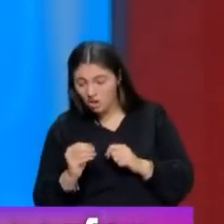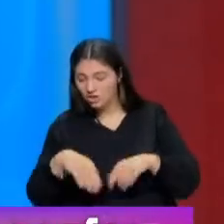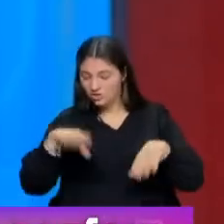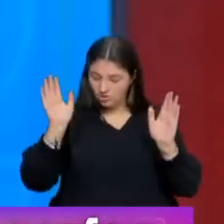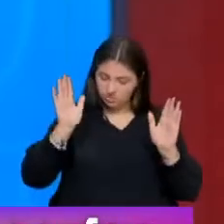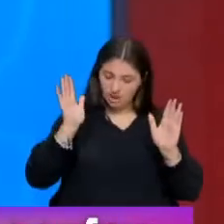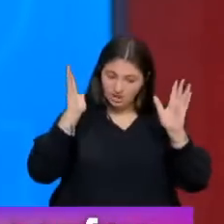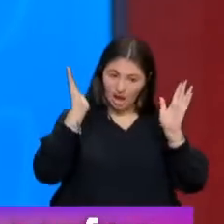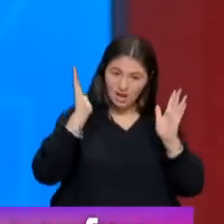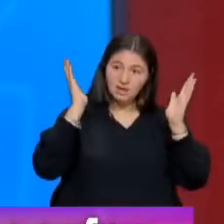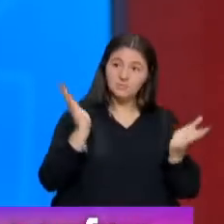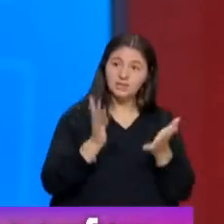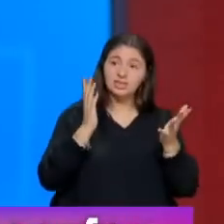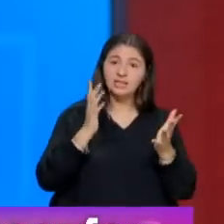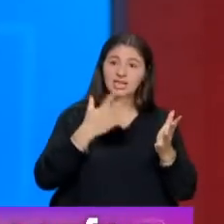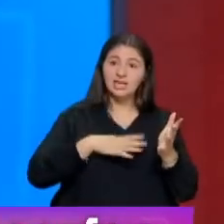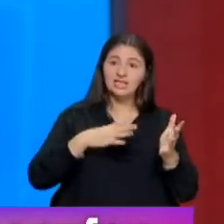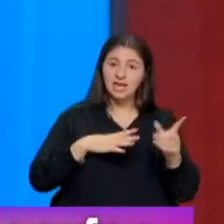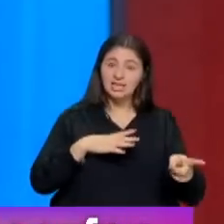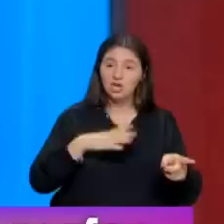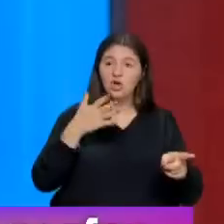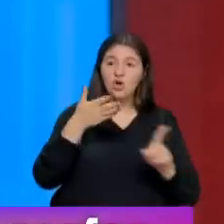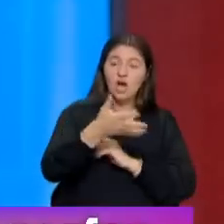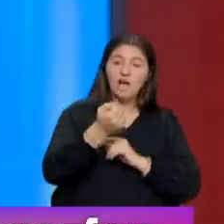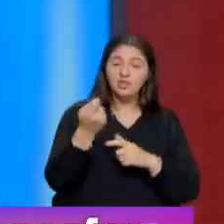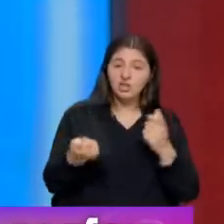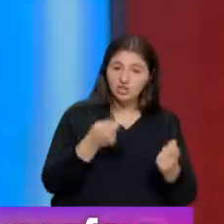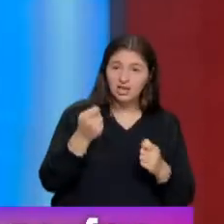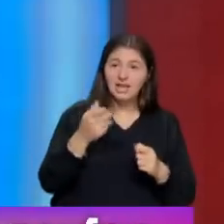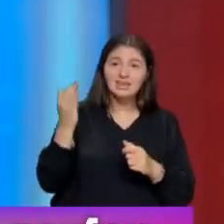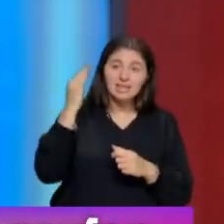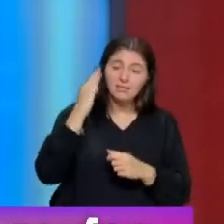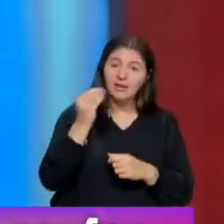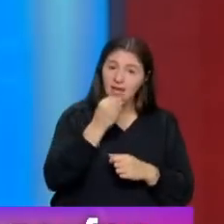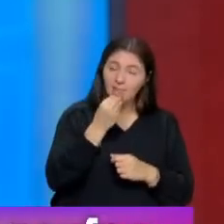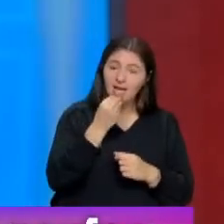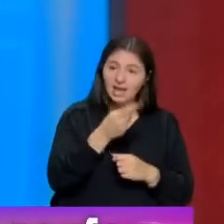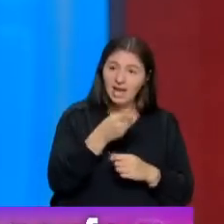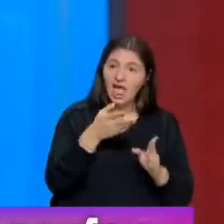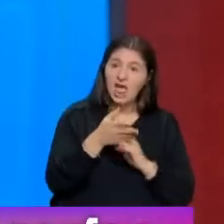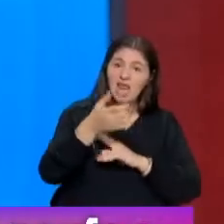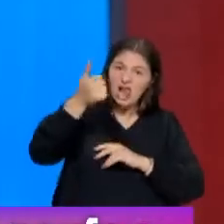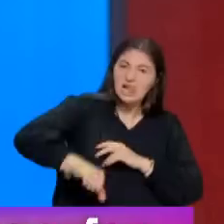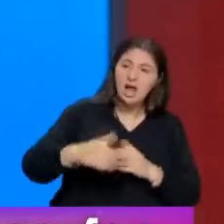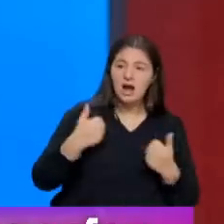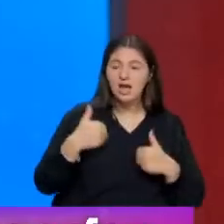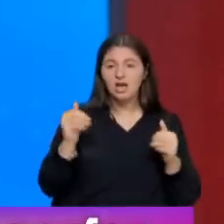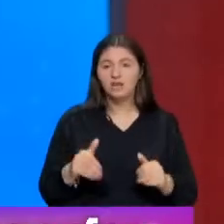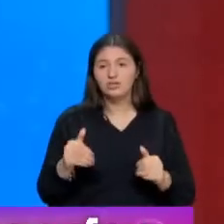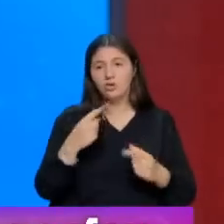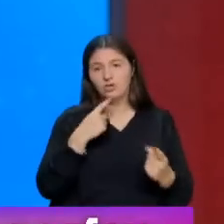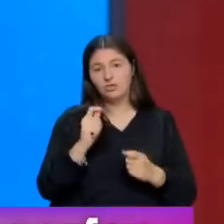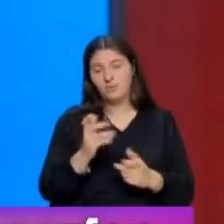Yoksa daha da istedikleri ulaşmaya çalıştıkları temel Gıdalara erişemez noktaya mı gelecekler